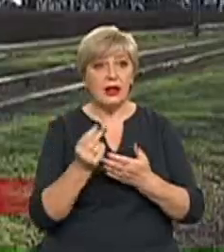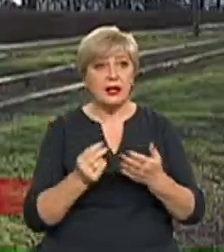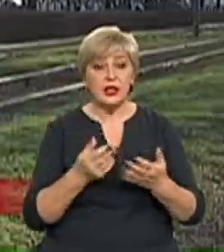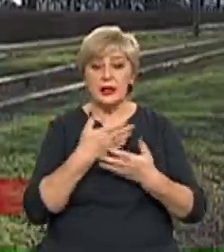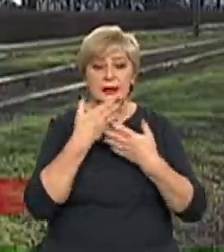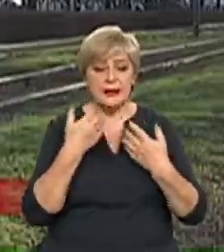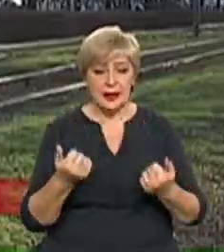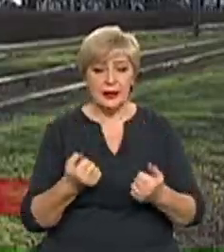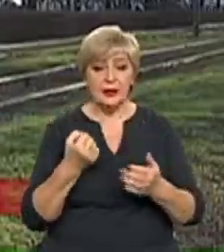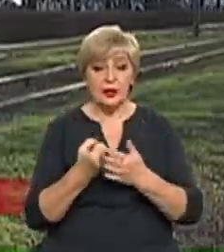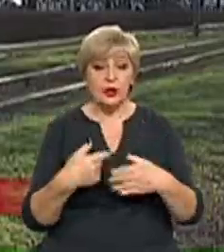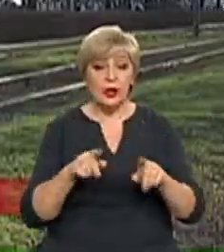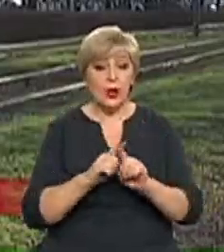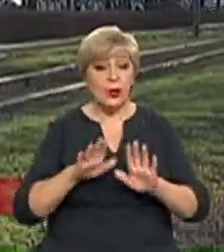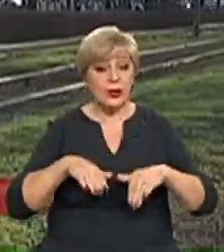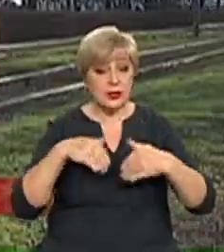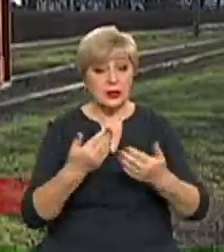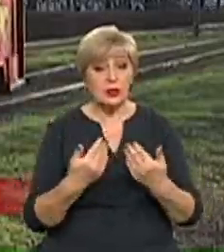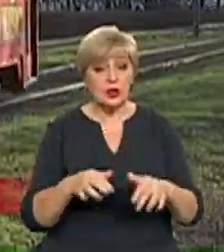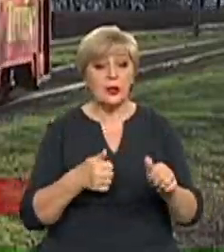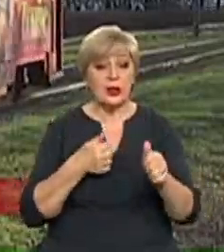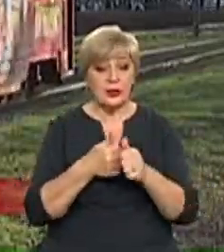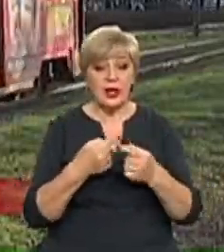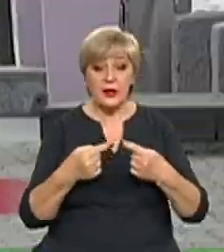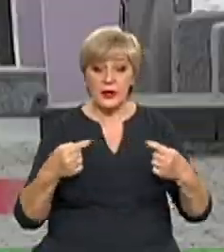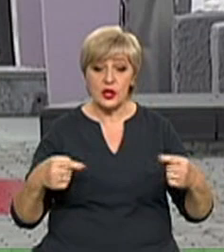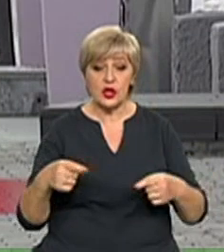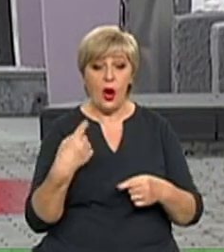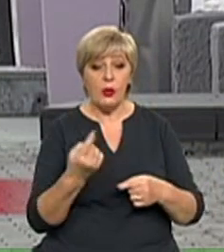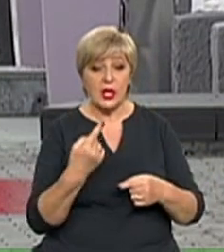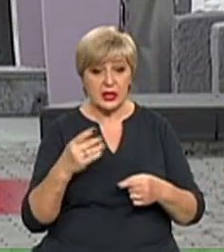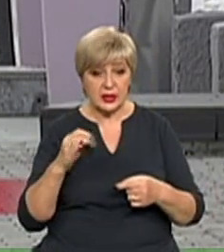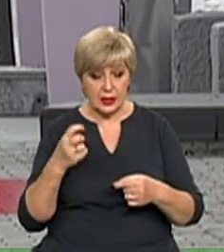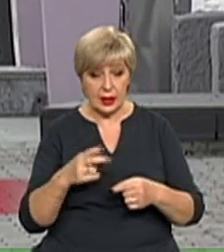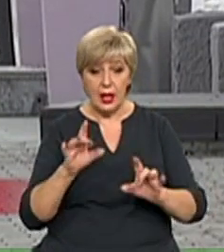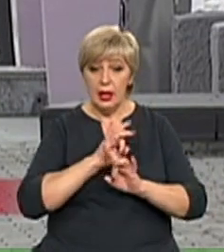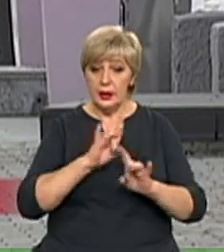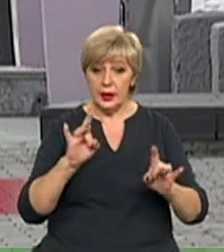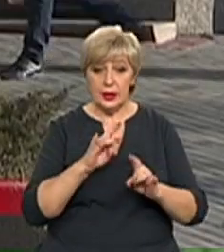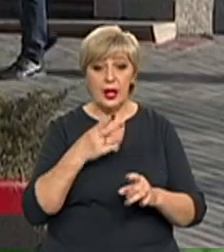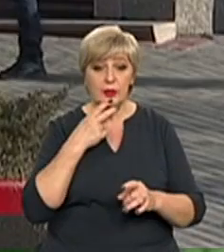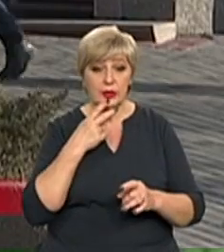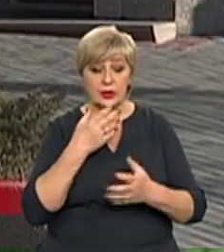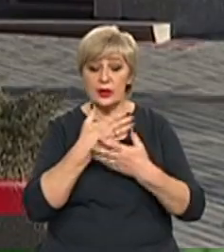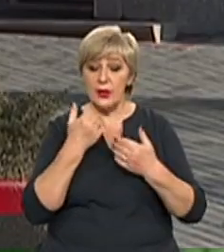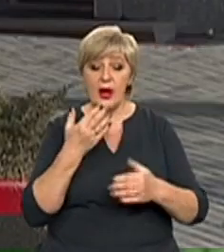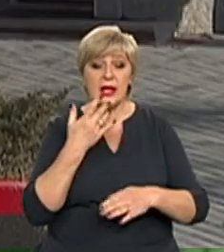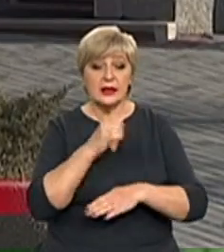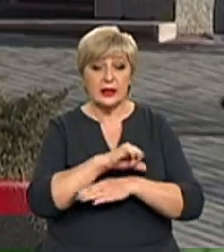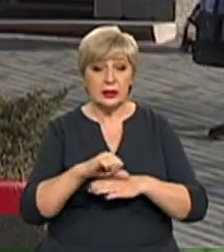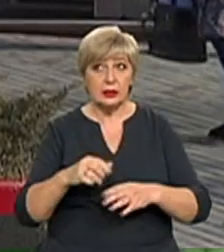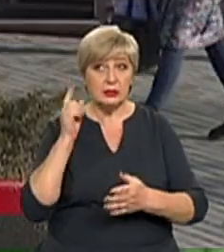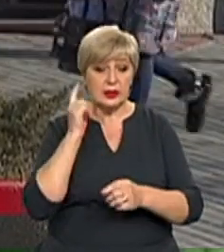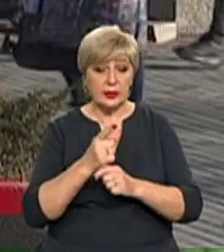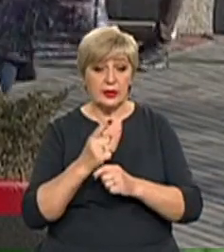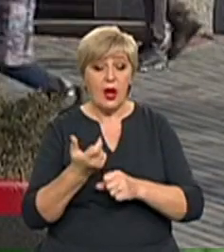нету. До такої ініціативи вже приєдналися і в інших областях. Реклами тютюну немає і за кордоном. Її заборонили у